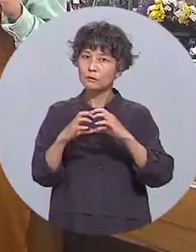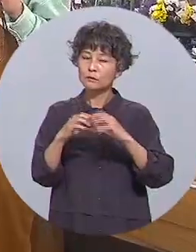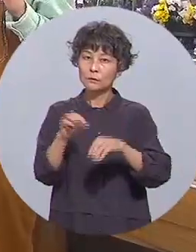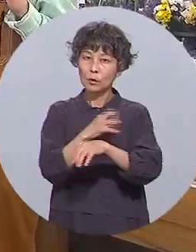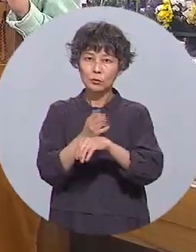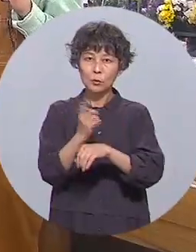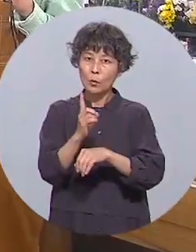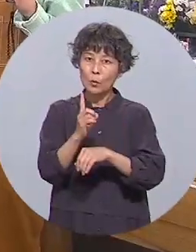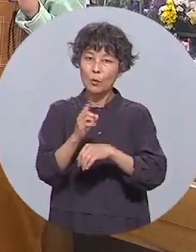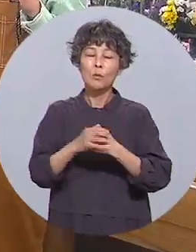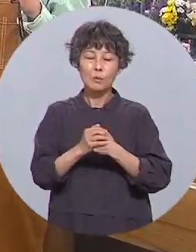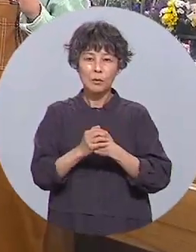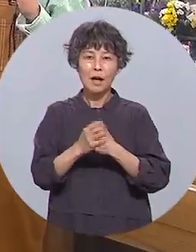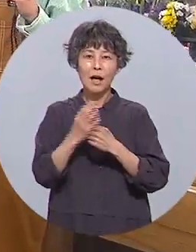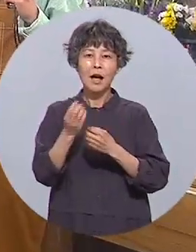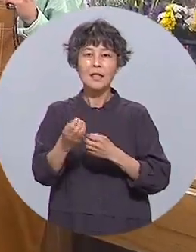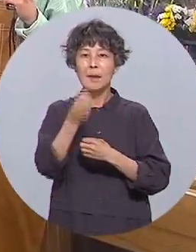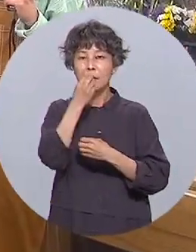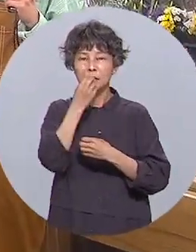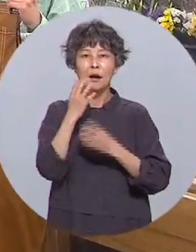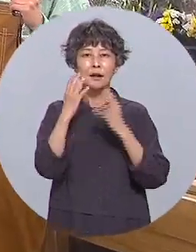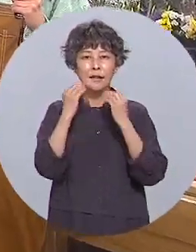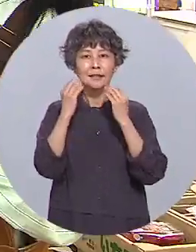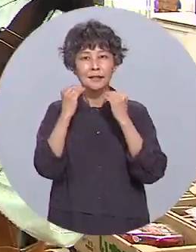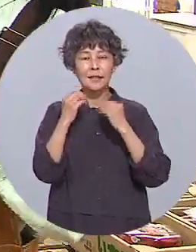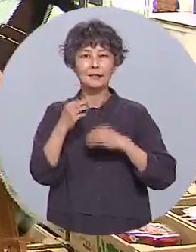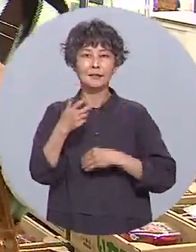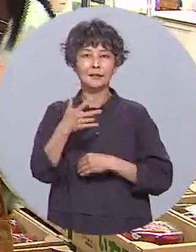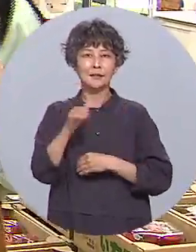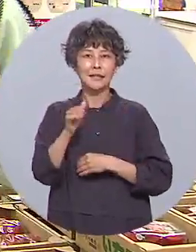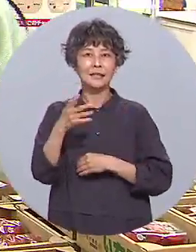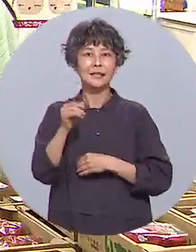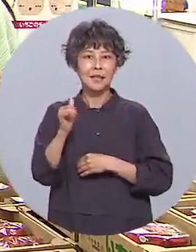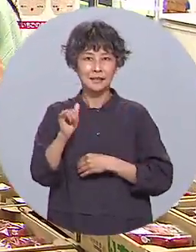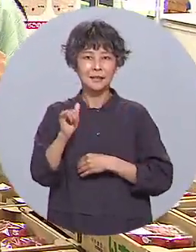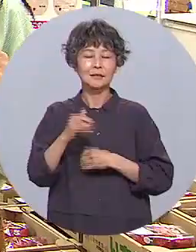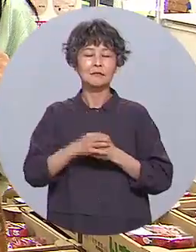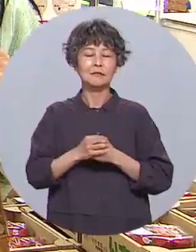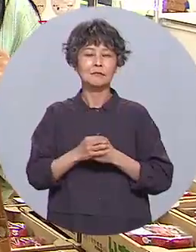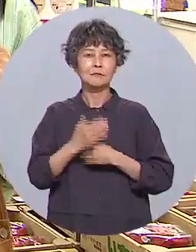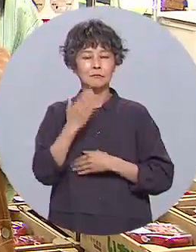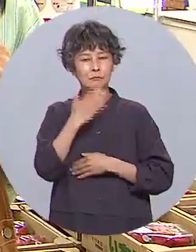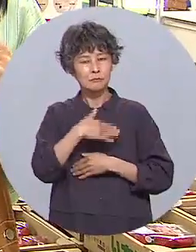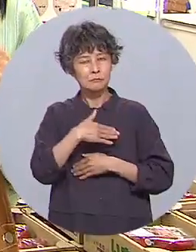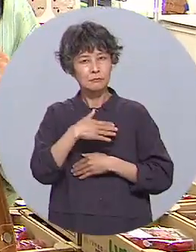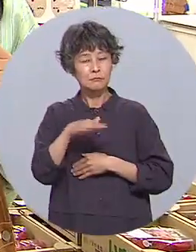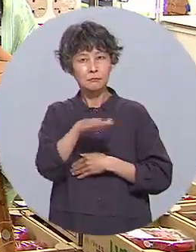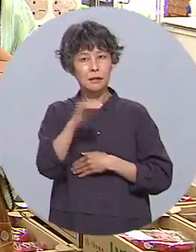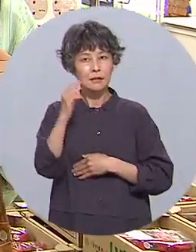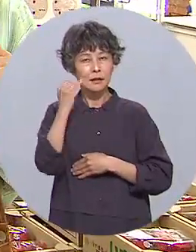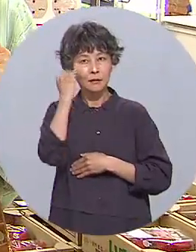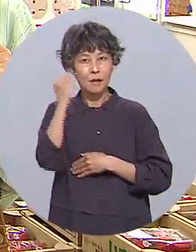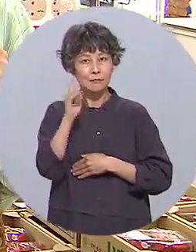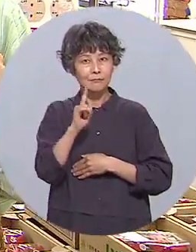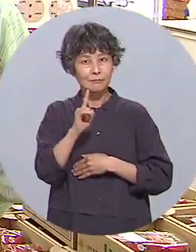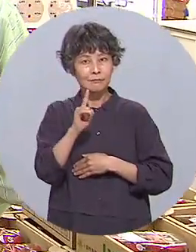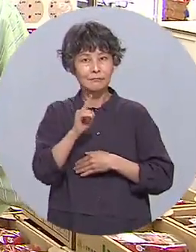徴がありますか。 食感がシャキシャキしてる野菜。 シャキシャキしてる野菜、皆さん分かります